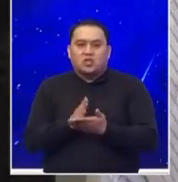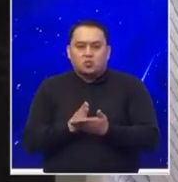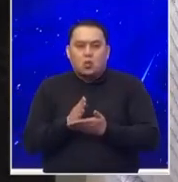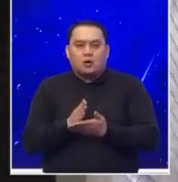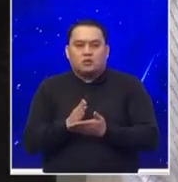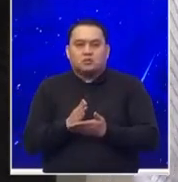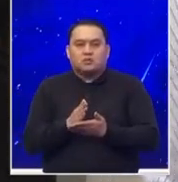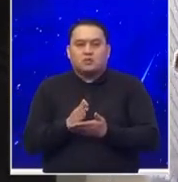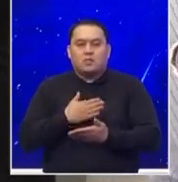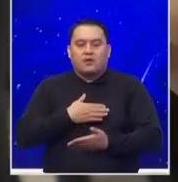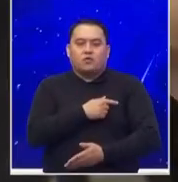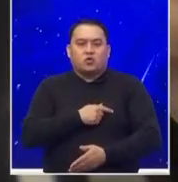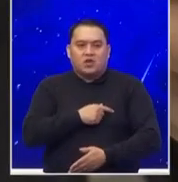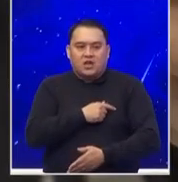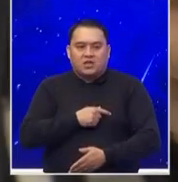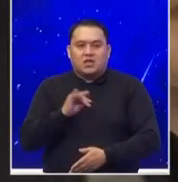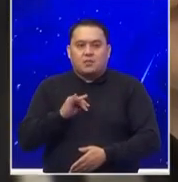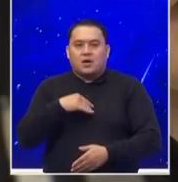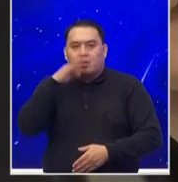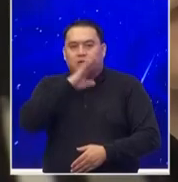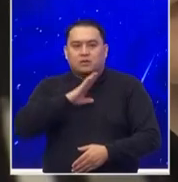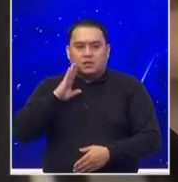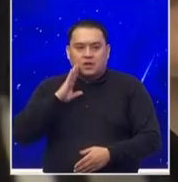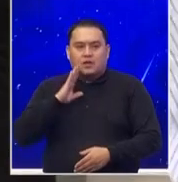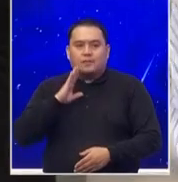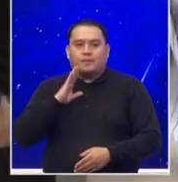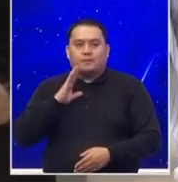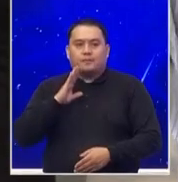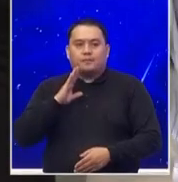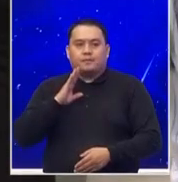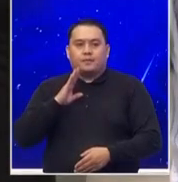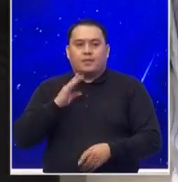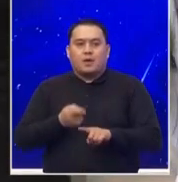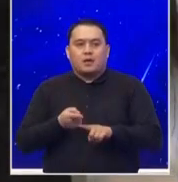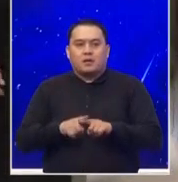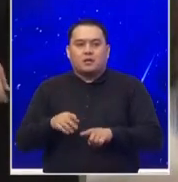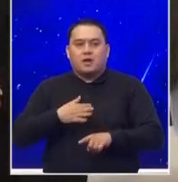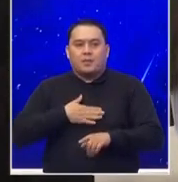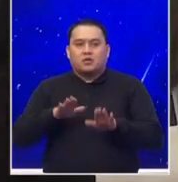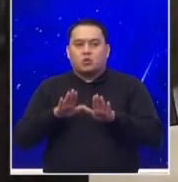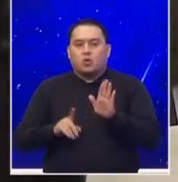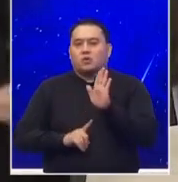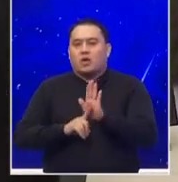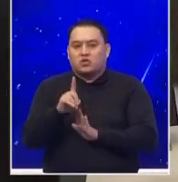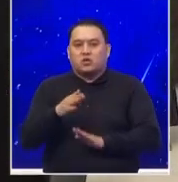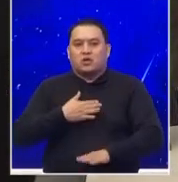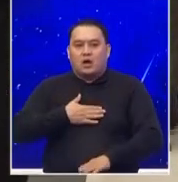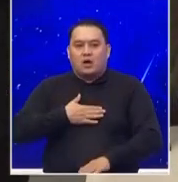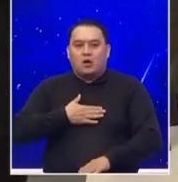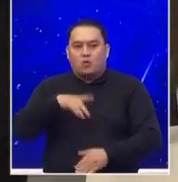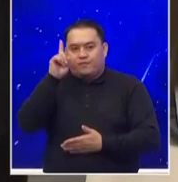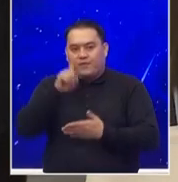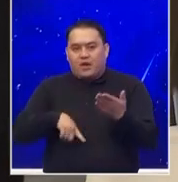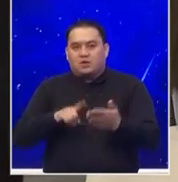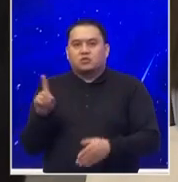а заслуга моего тренера и моих родителей. Это для меня это только начало, и я уверена,